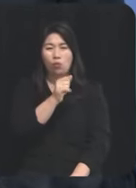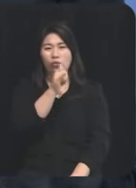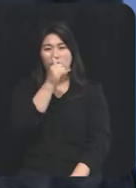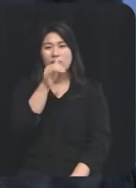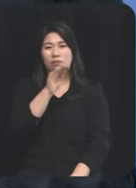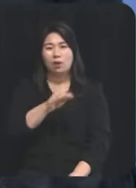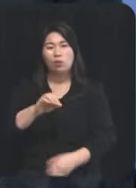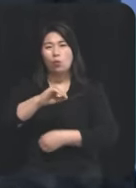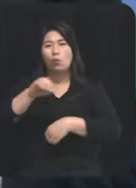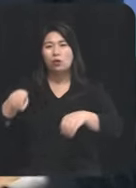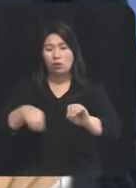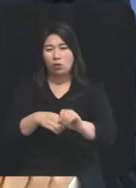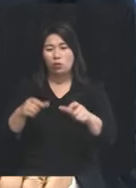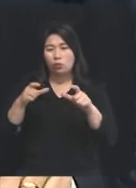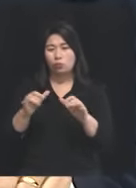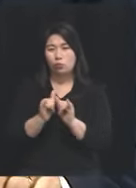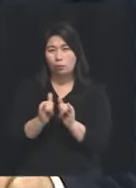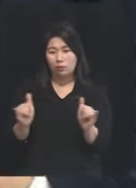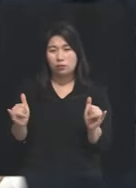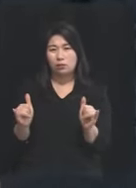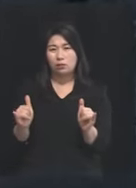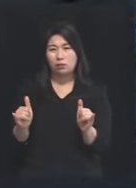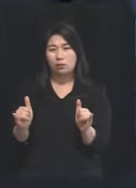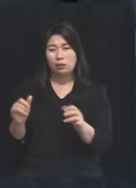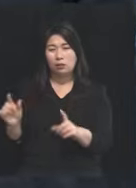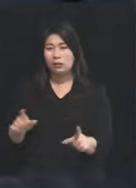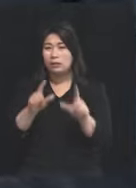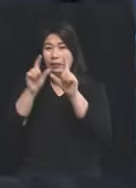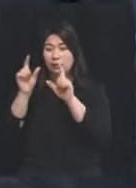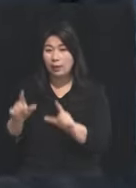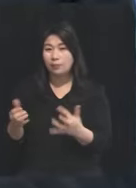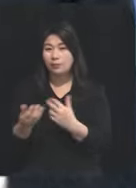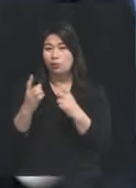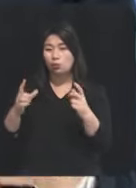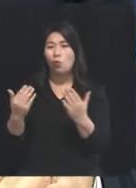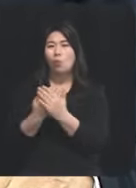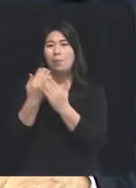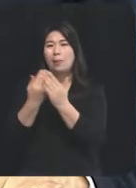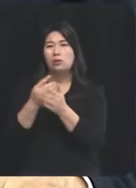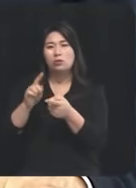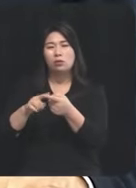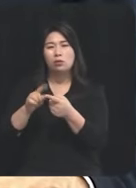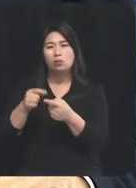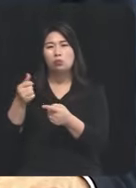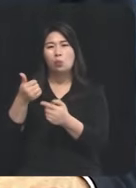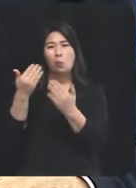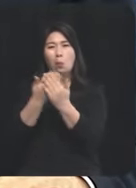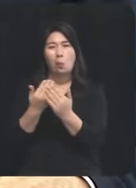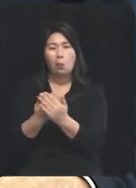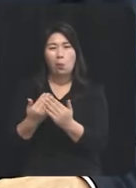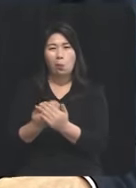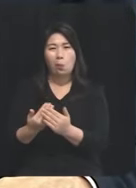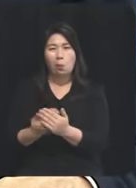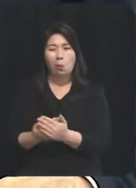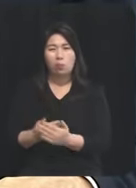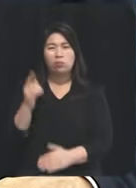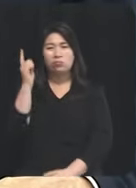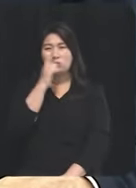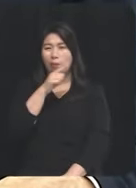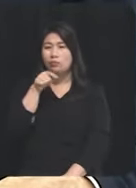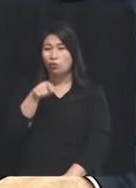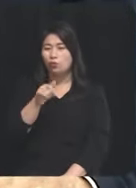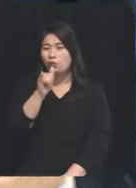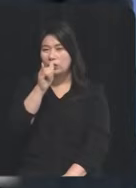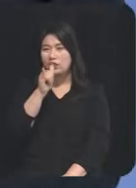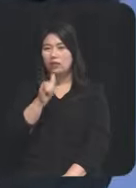오히려 주민 도민들의 어떤 그 삶과 어떤 제주도의 발전에 좀 저해할 수 있는 역기능도 분명히 있습니다.